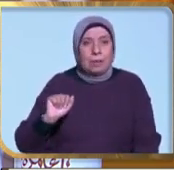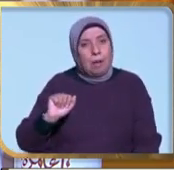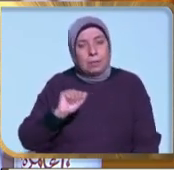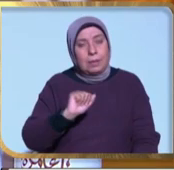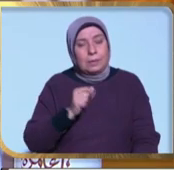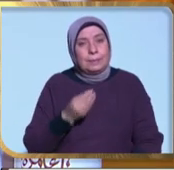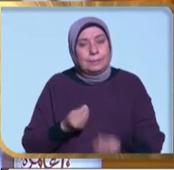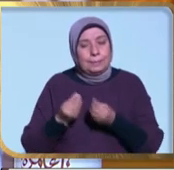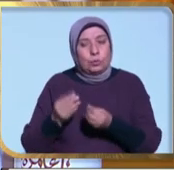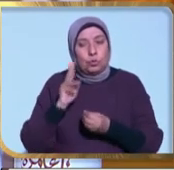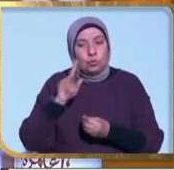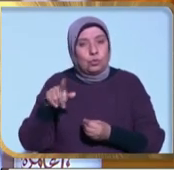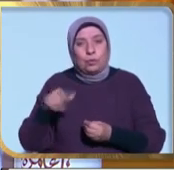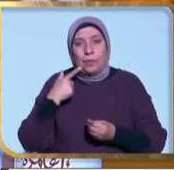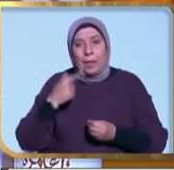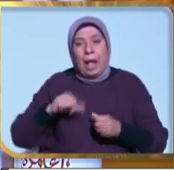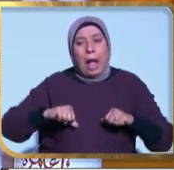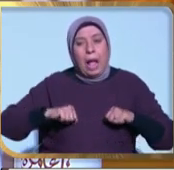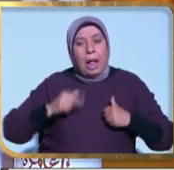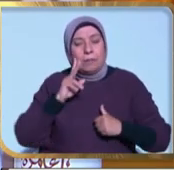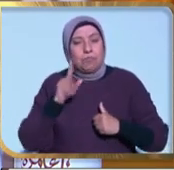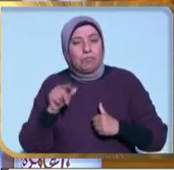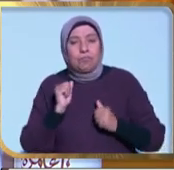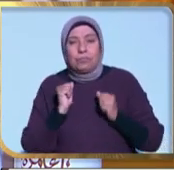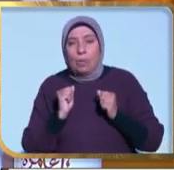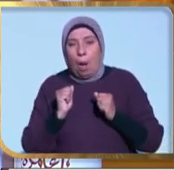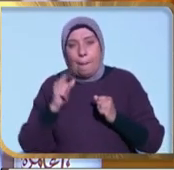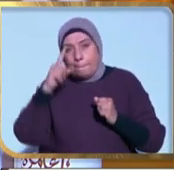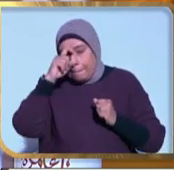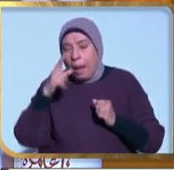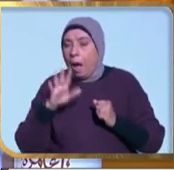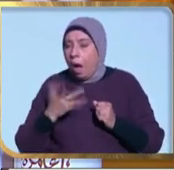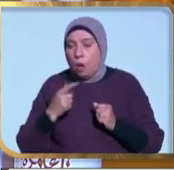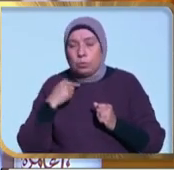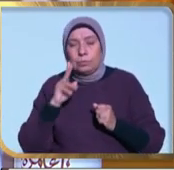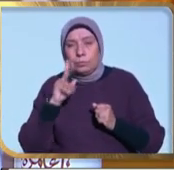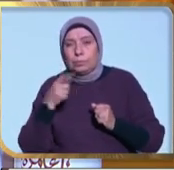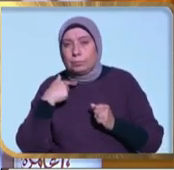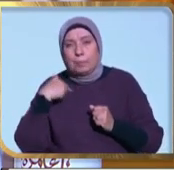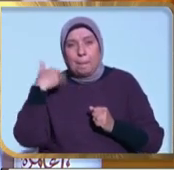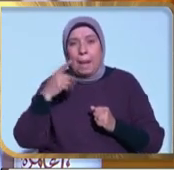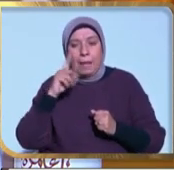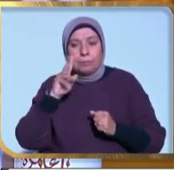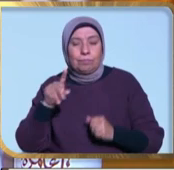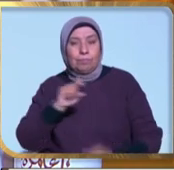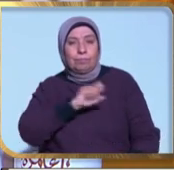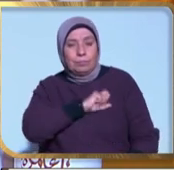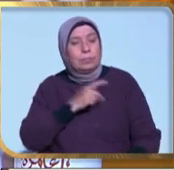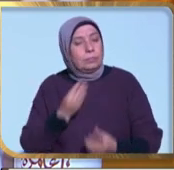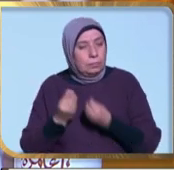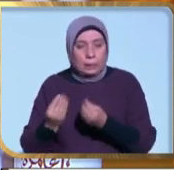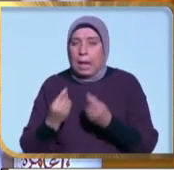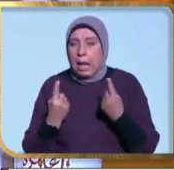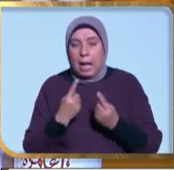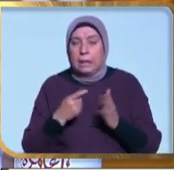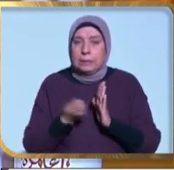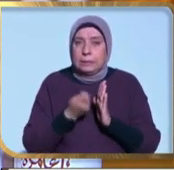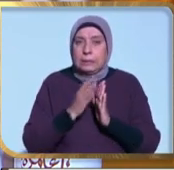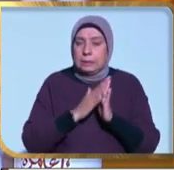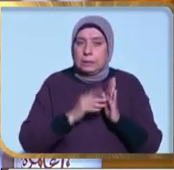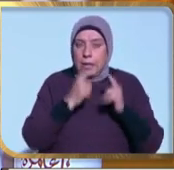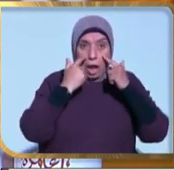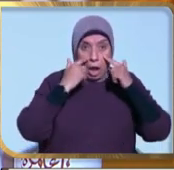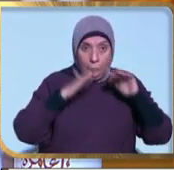ل الموهوب ليهم هذه العطايا او الهدايا التي اراد ان يهبها هذا